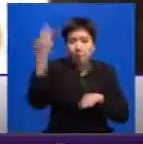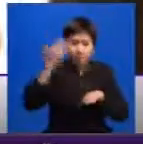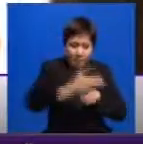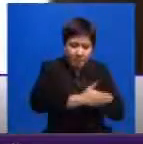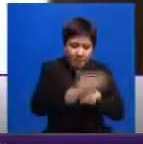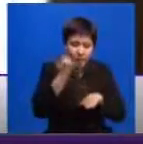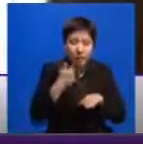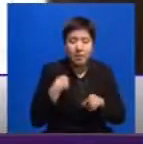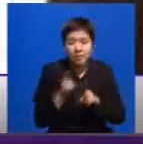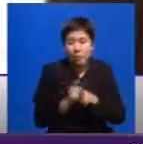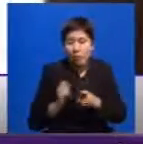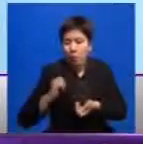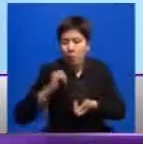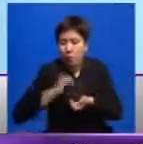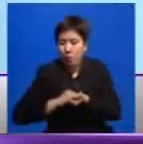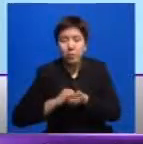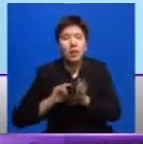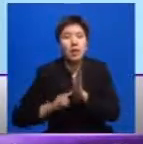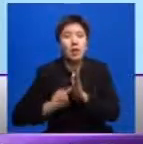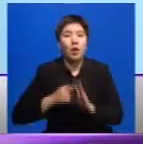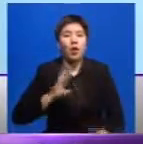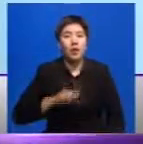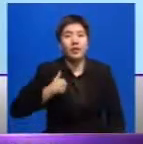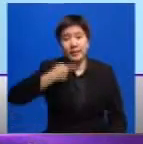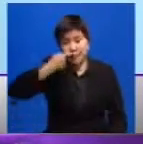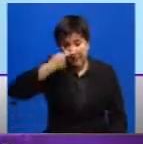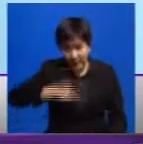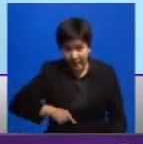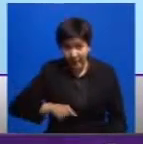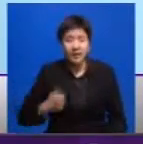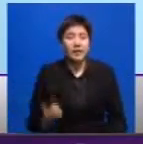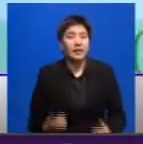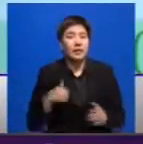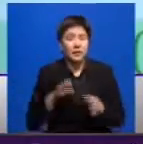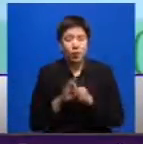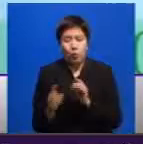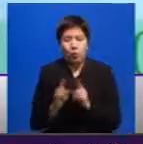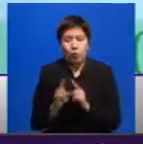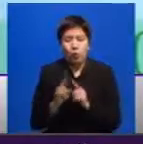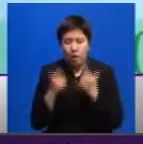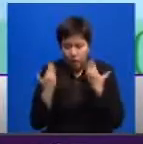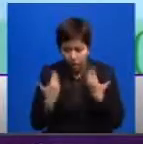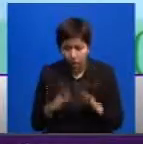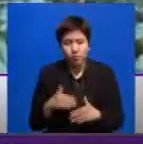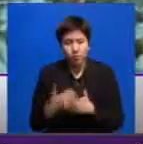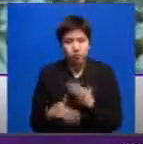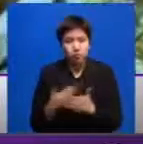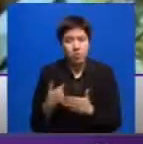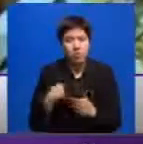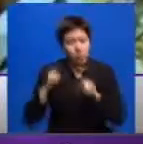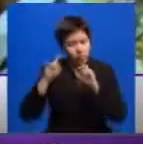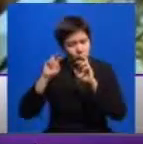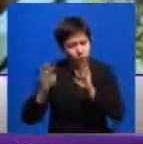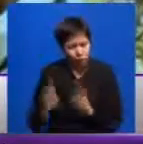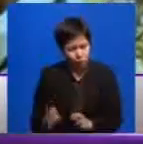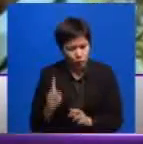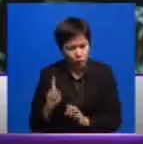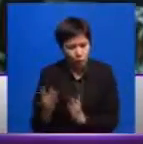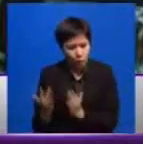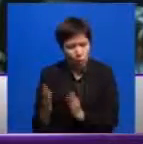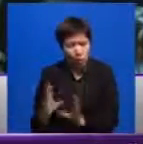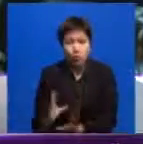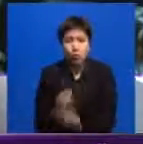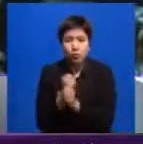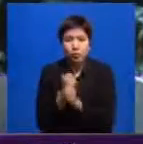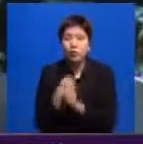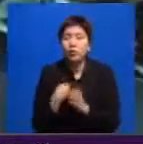บตัวร่มของการทพิเศษครั้งแรกในประเทศไทยขณะนี้การจรจาคืบหน้าไปมากแต่มีบางประเด็ที่ตองหาข้อสรุป